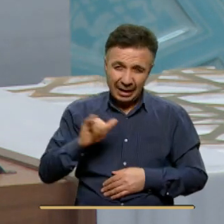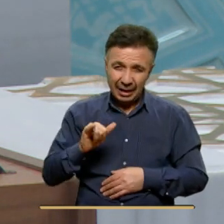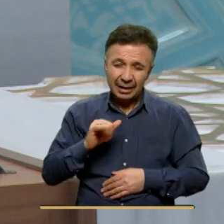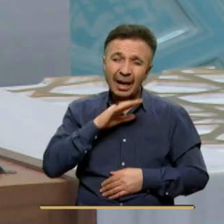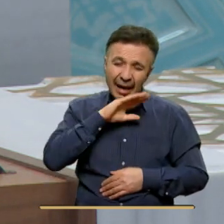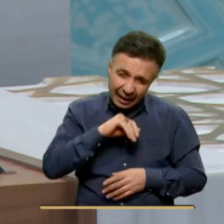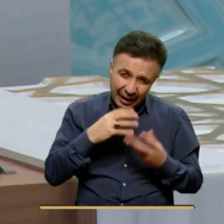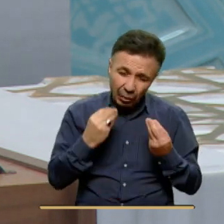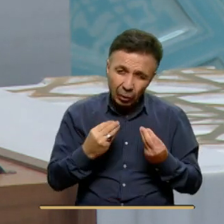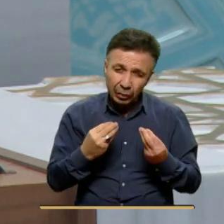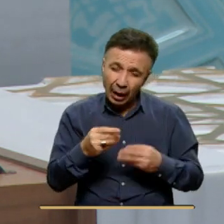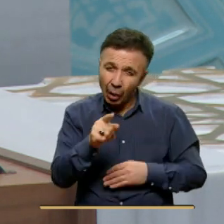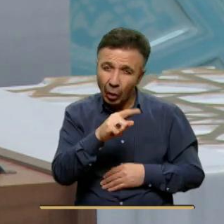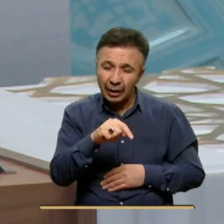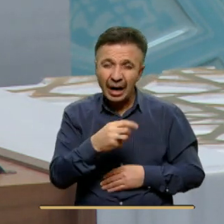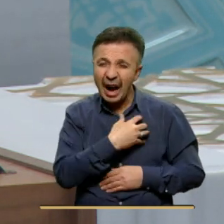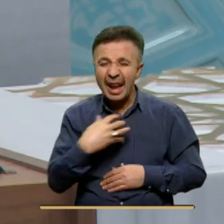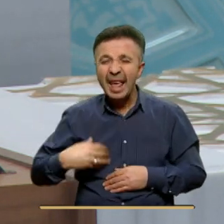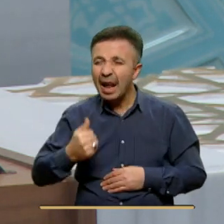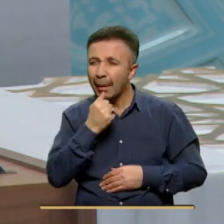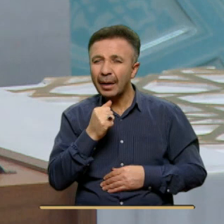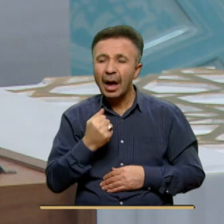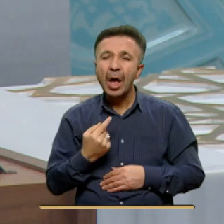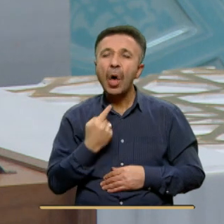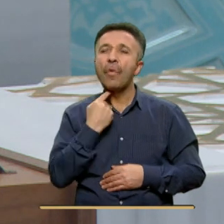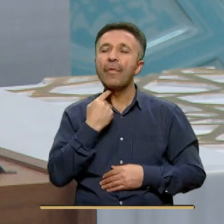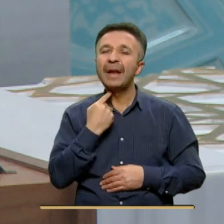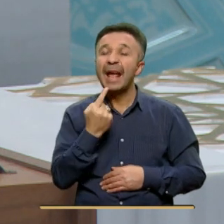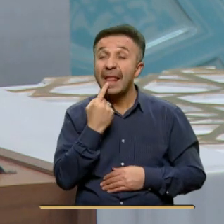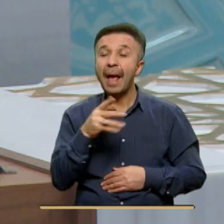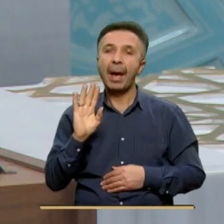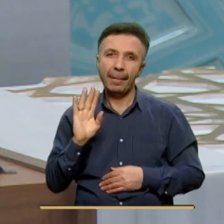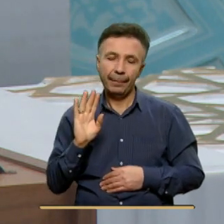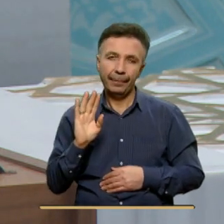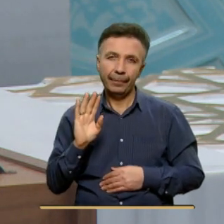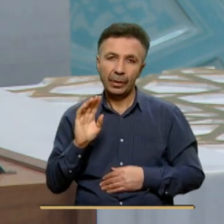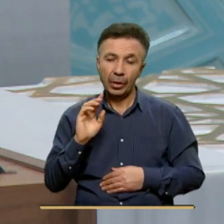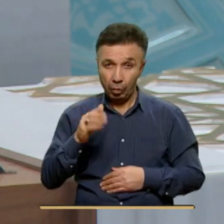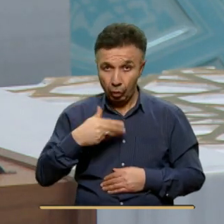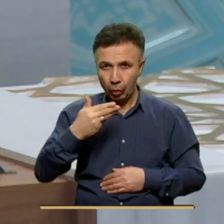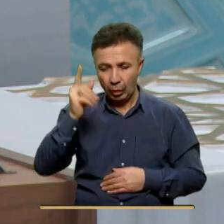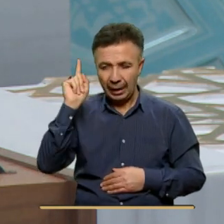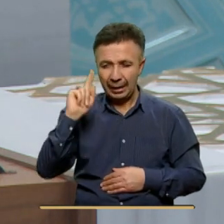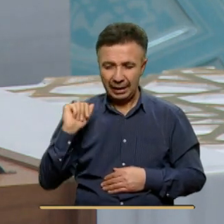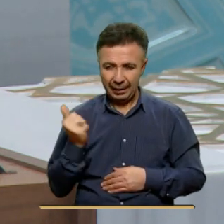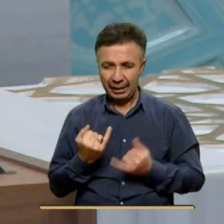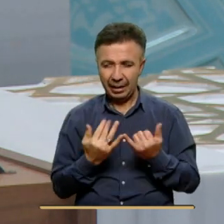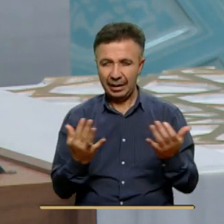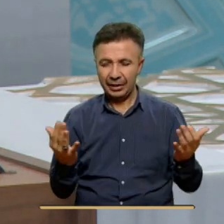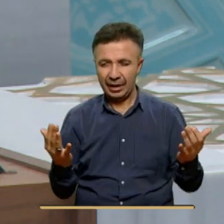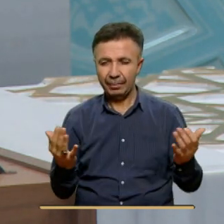onlara öf bile deme buyuruyor. Onun için kıymetli kardeşler, annenin